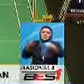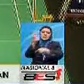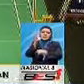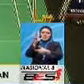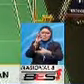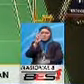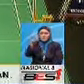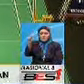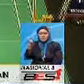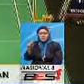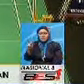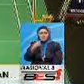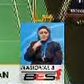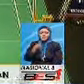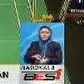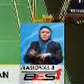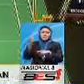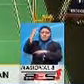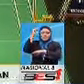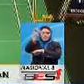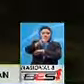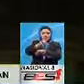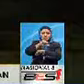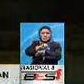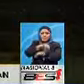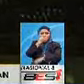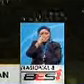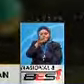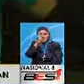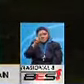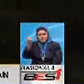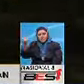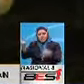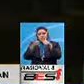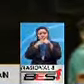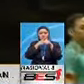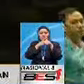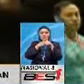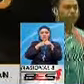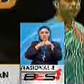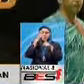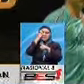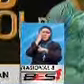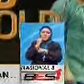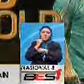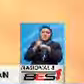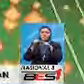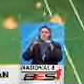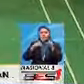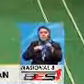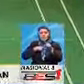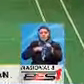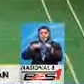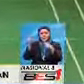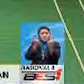satan Hong bagaimanapun tumpas 1521 di set pertama pengalaman sebagai bekas pasangan bergu nombor satu